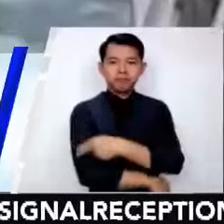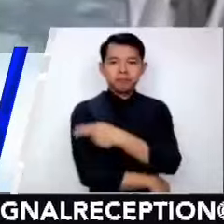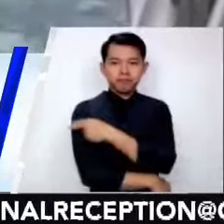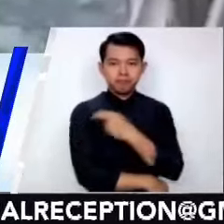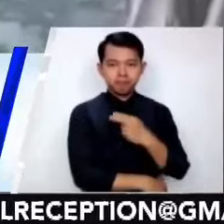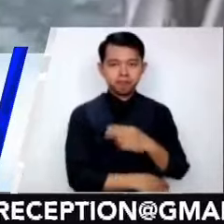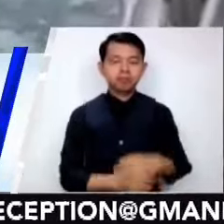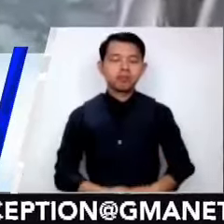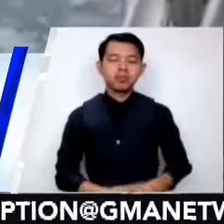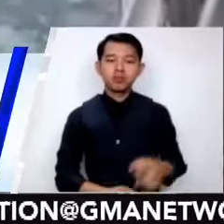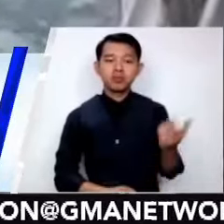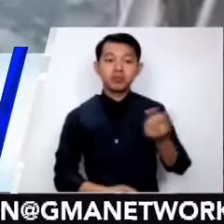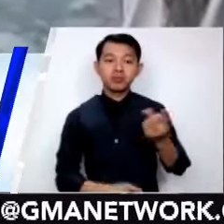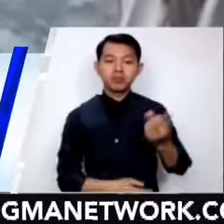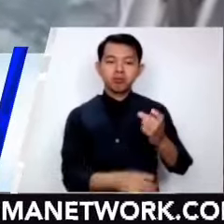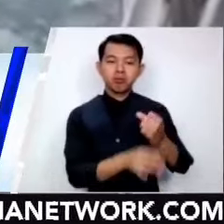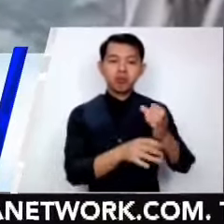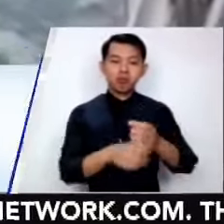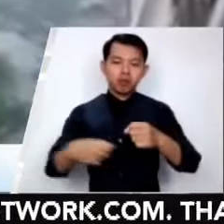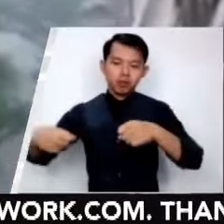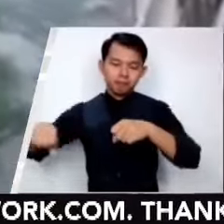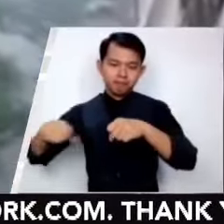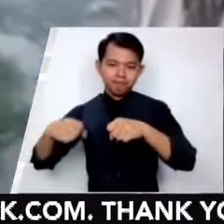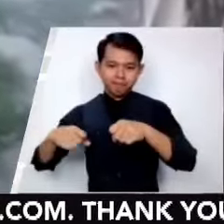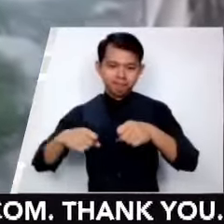magkabilang panig ayon sa mga pulis.